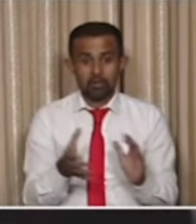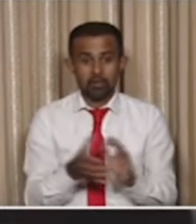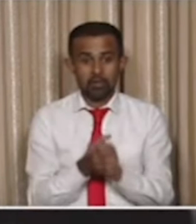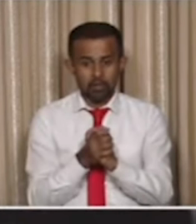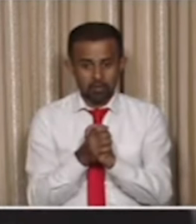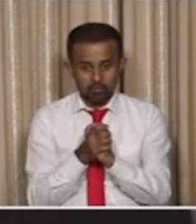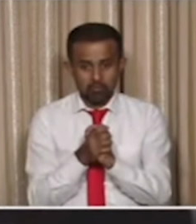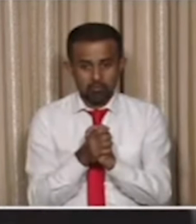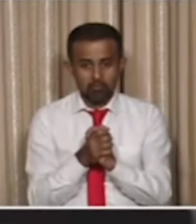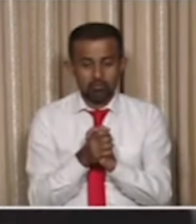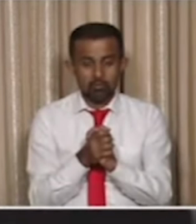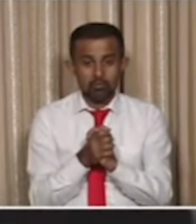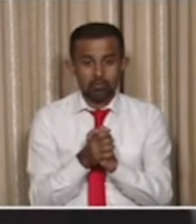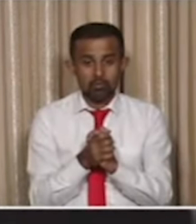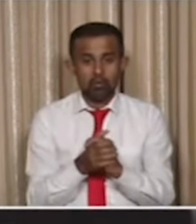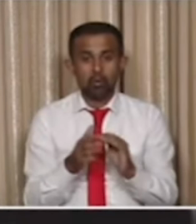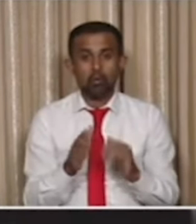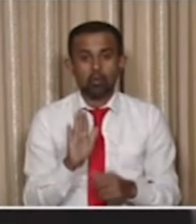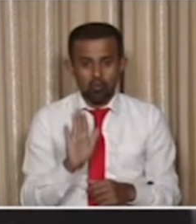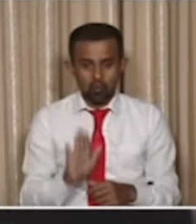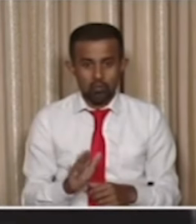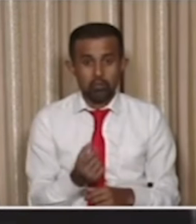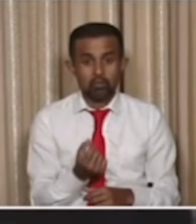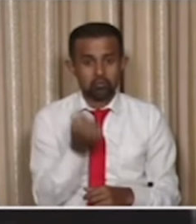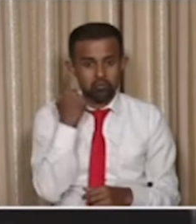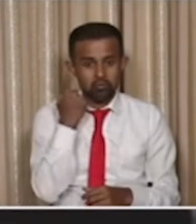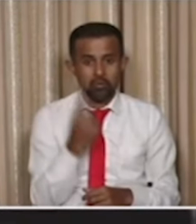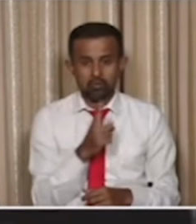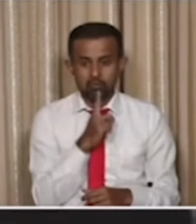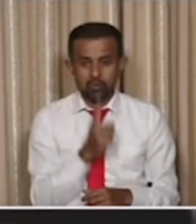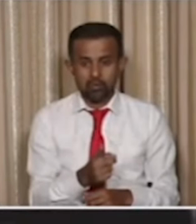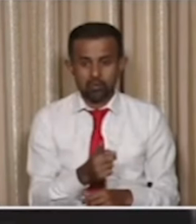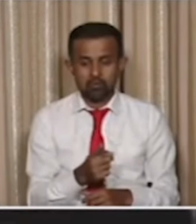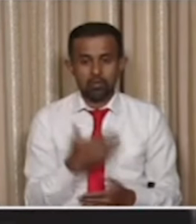මිටට එක්විය යුතු කියන යෝජනාව ඉදිරිපත් කරමින් මන් නියඳ වෙනවා